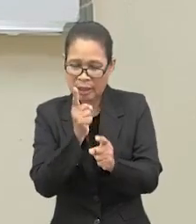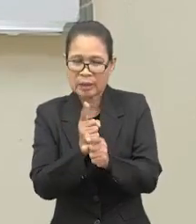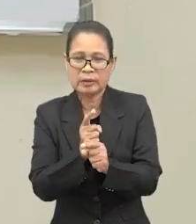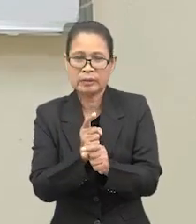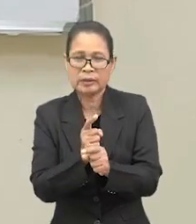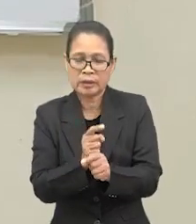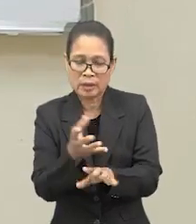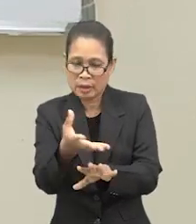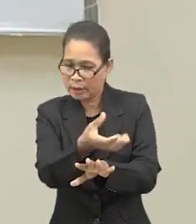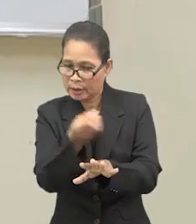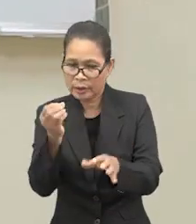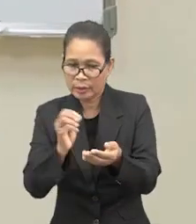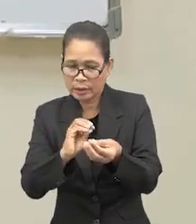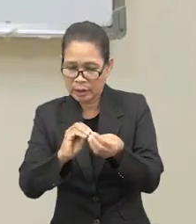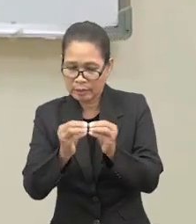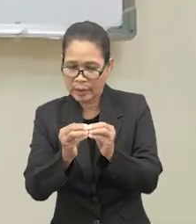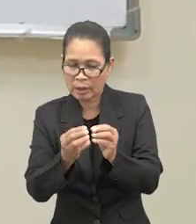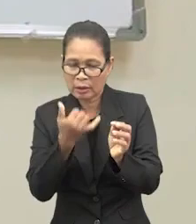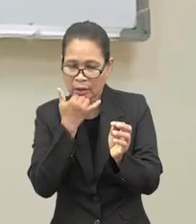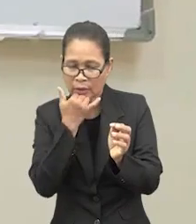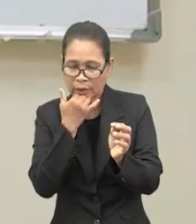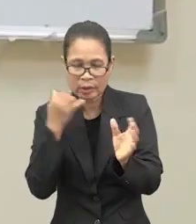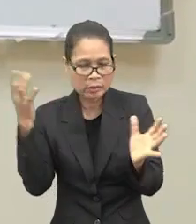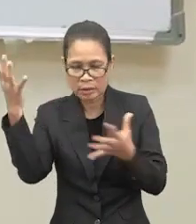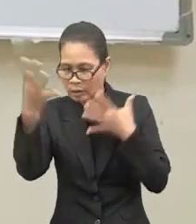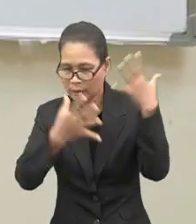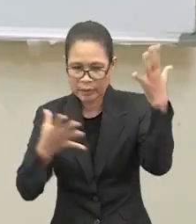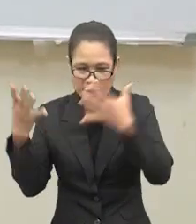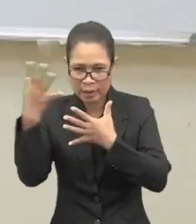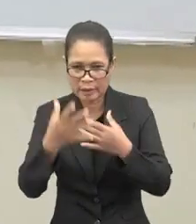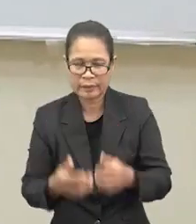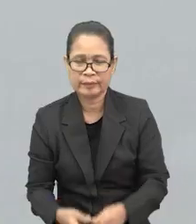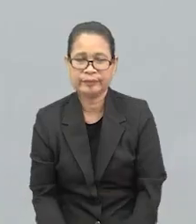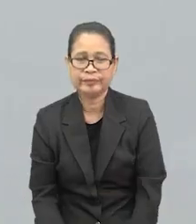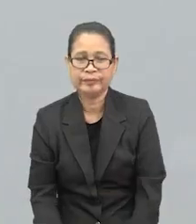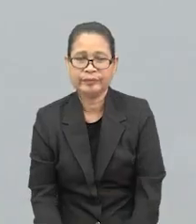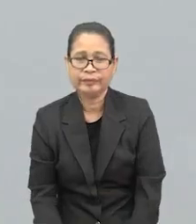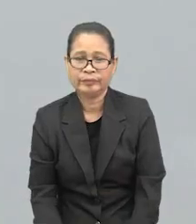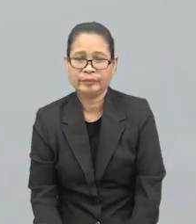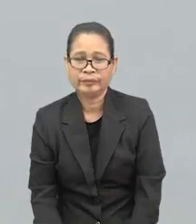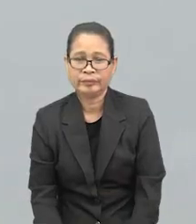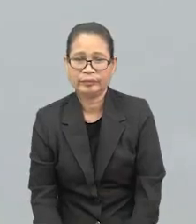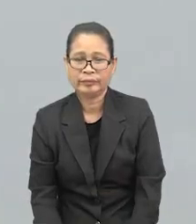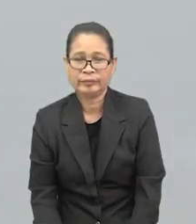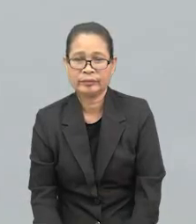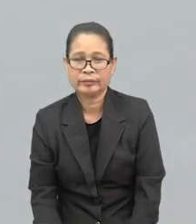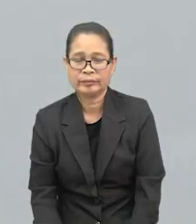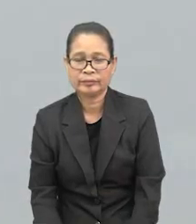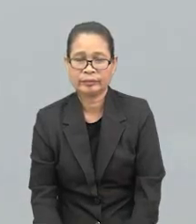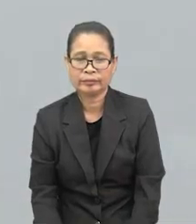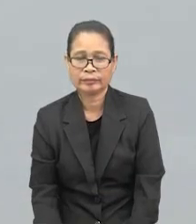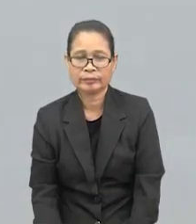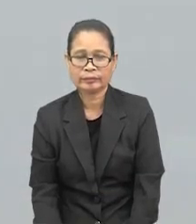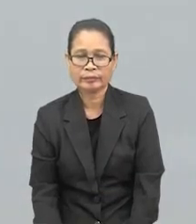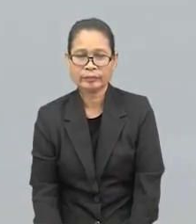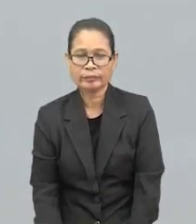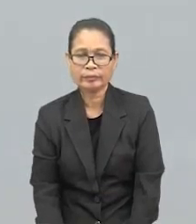phong. Dạy vô lê pi, ra khi ní tớ, tôi xế tôi không sắp hơi côn. Chà lòm.